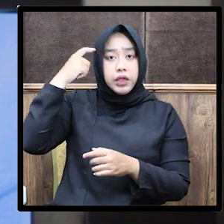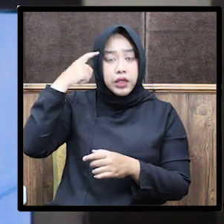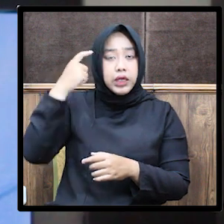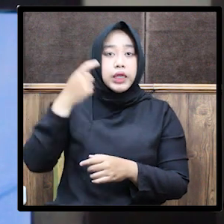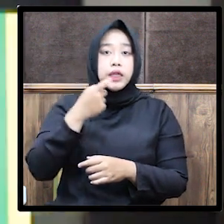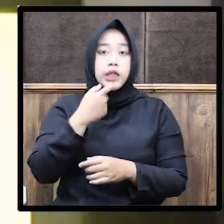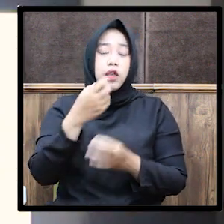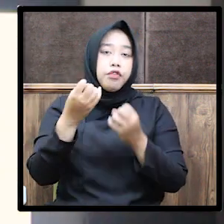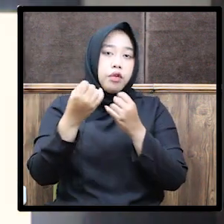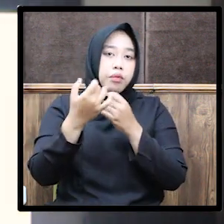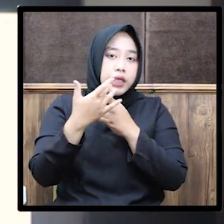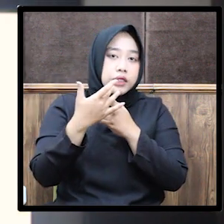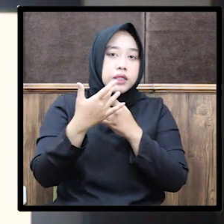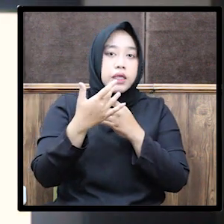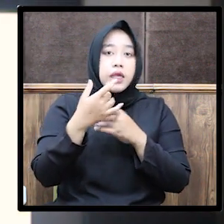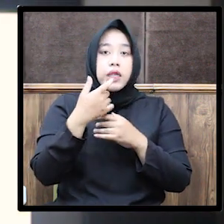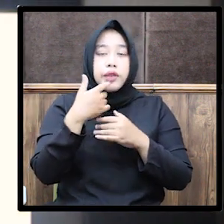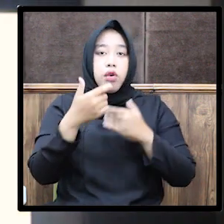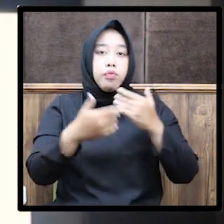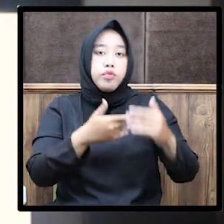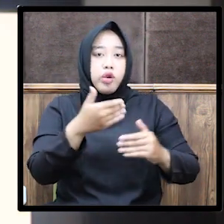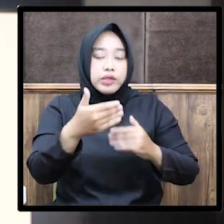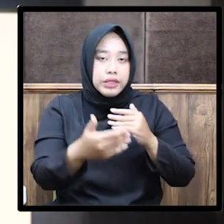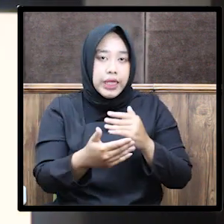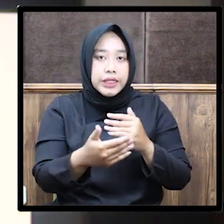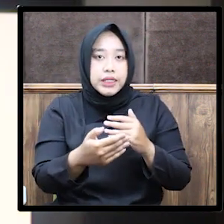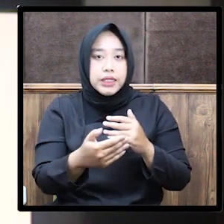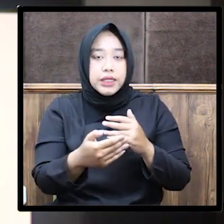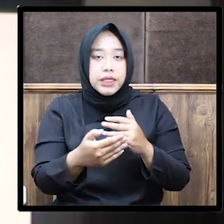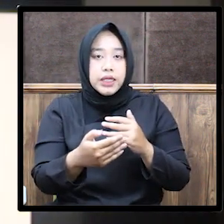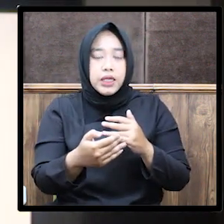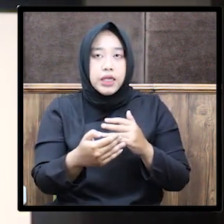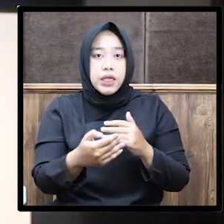wacana atau penjajakan terkait dengan